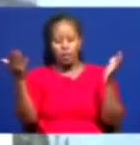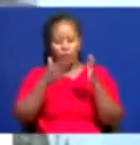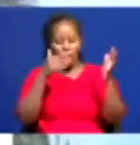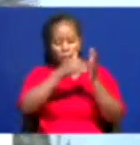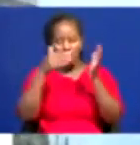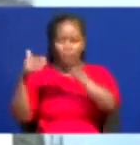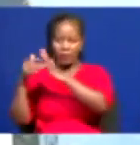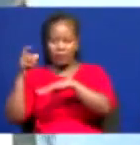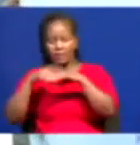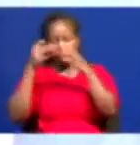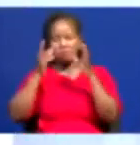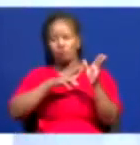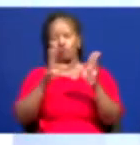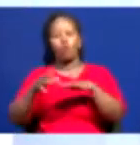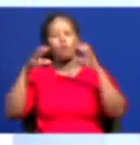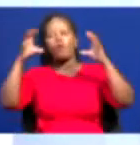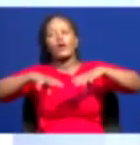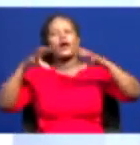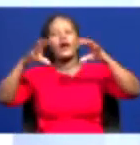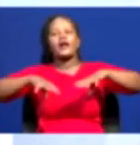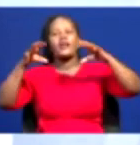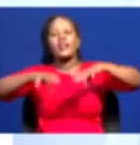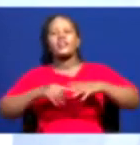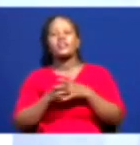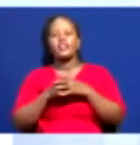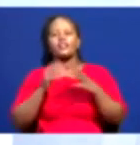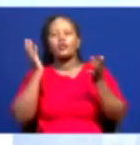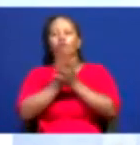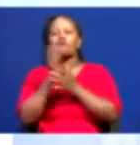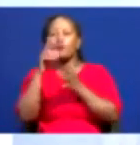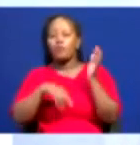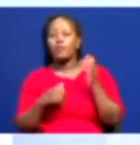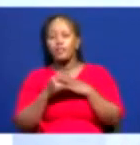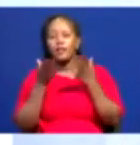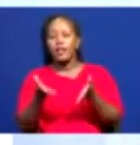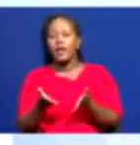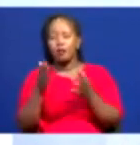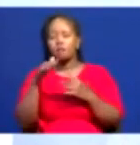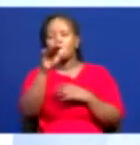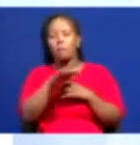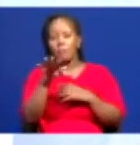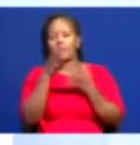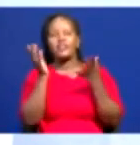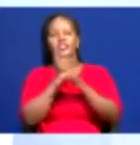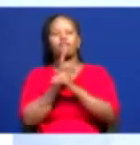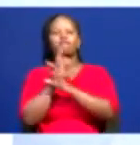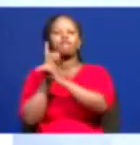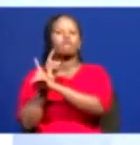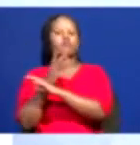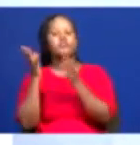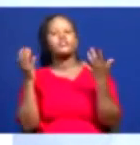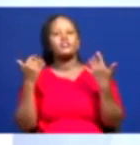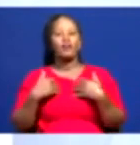wa msimu wa mvua za kawaida. We can confirm that as we are speaking right now, an area like Utange has been